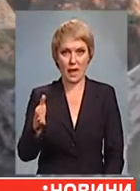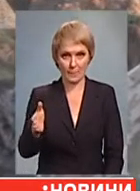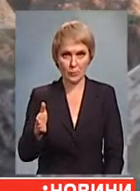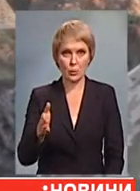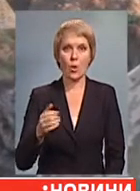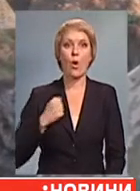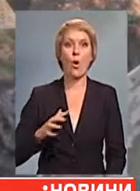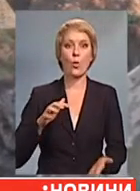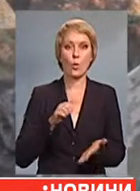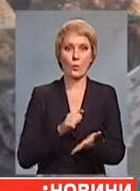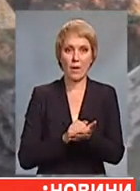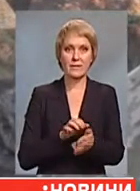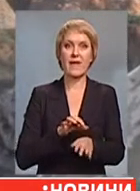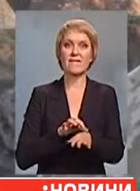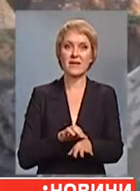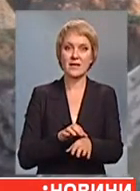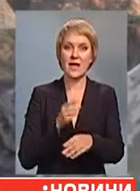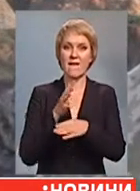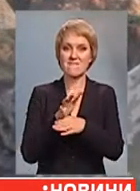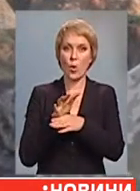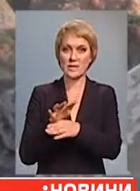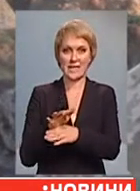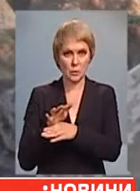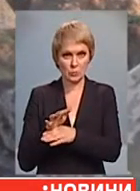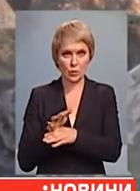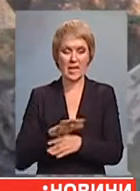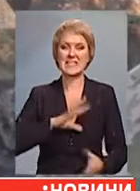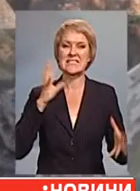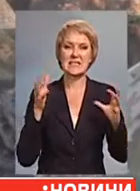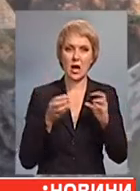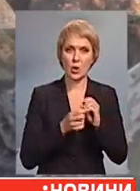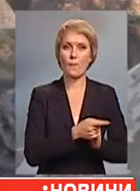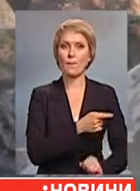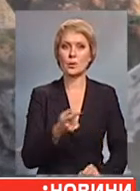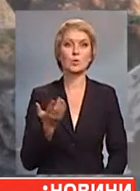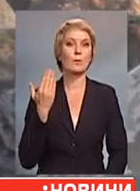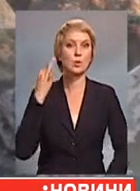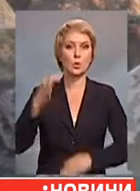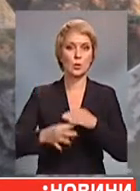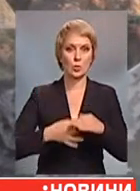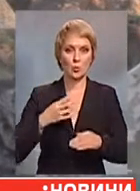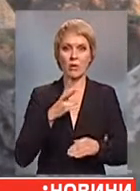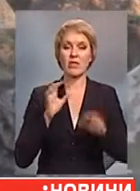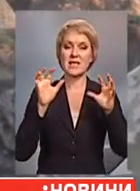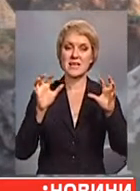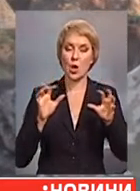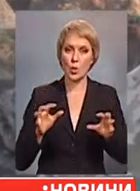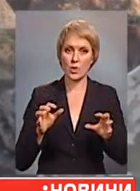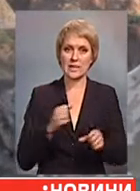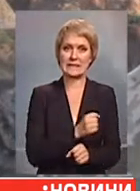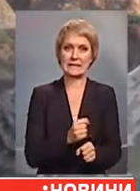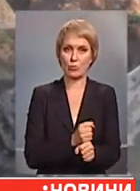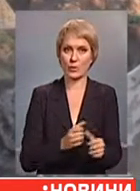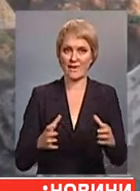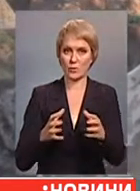Розсадки окупанти вели вогонь зі стрілецької зброї. Загалом упродовж минулої доби незаконні збройні формування 9 разів